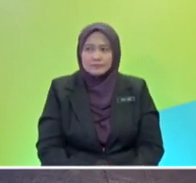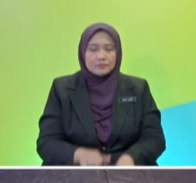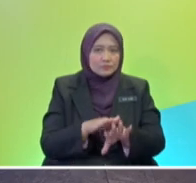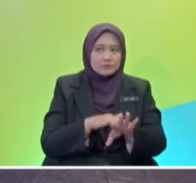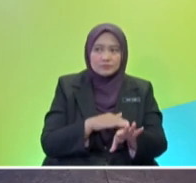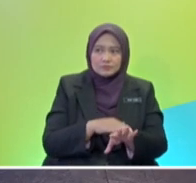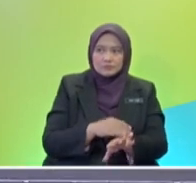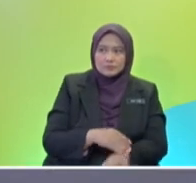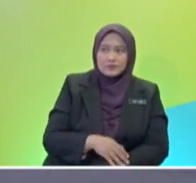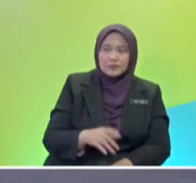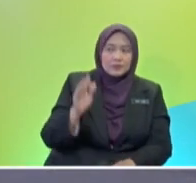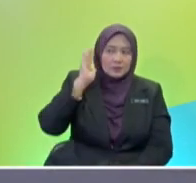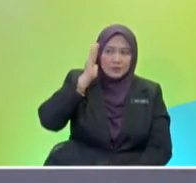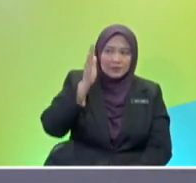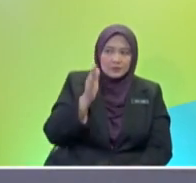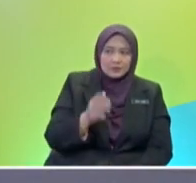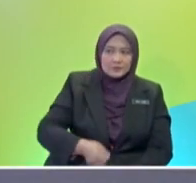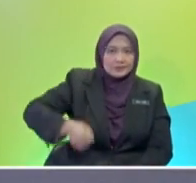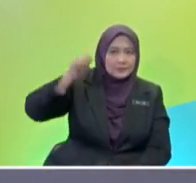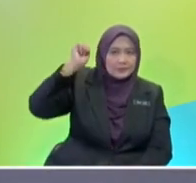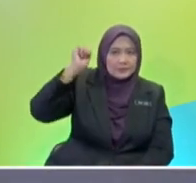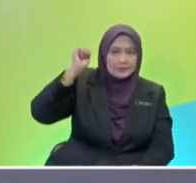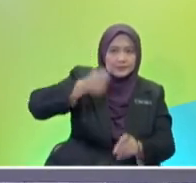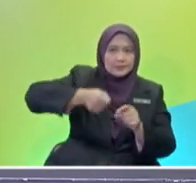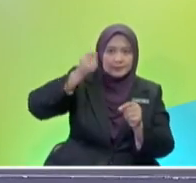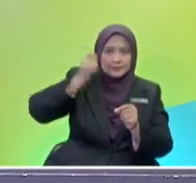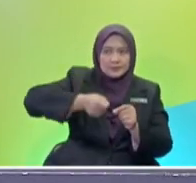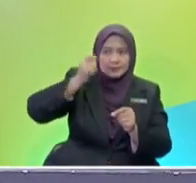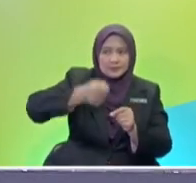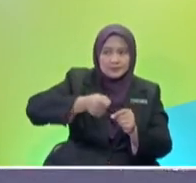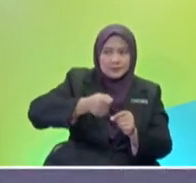saya akan mengetuk paku ini